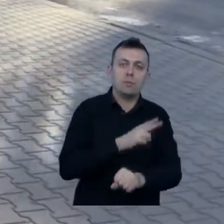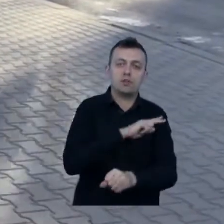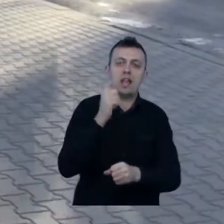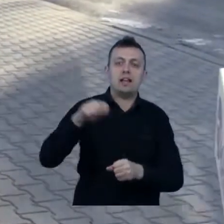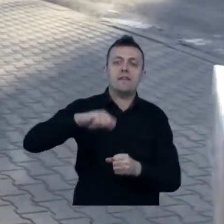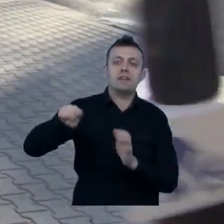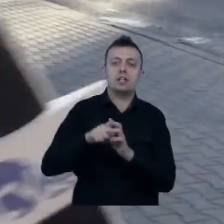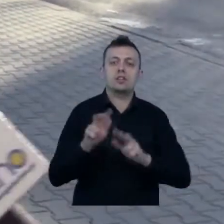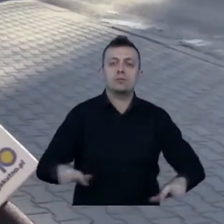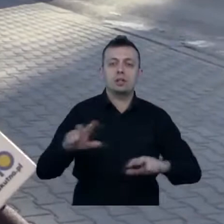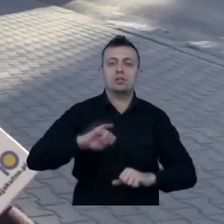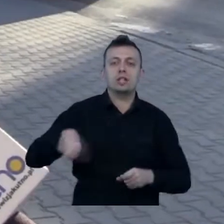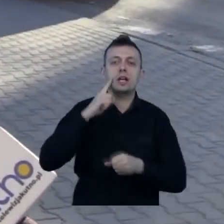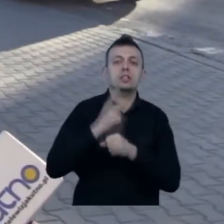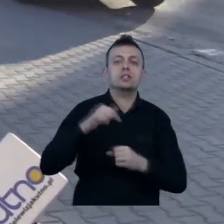jakieś postanowienie na nowy rok?